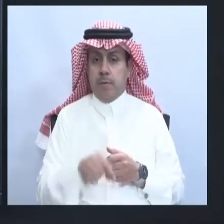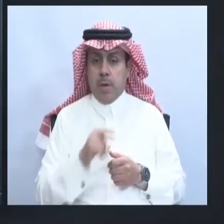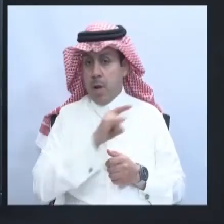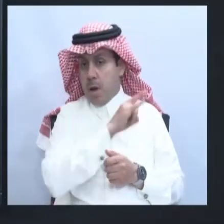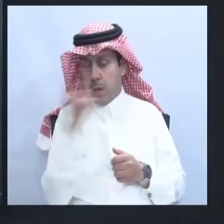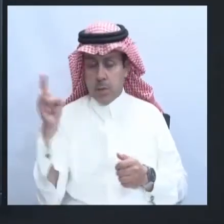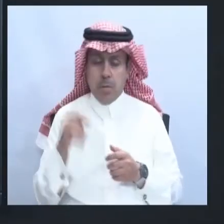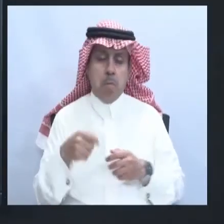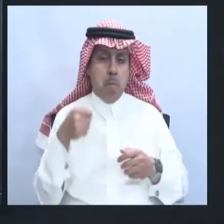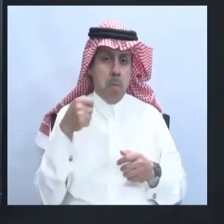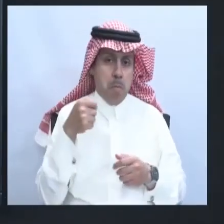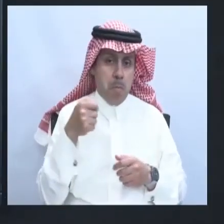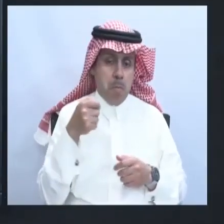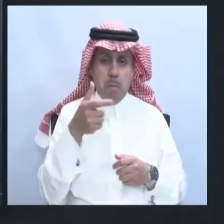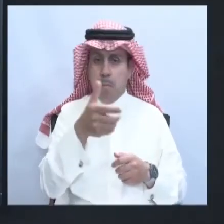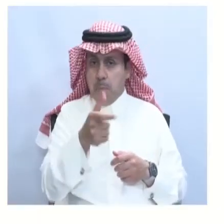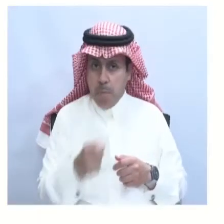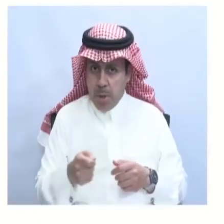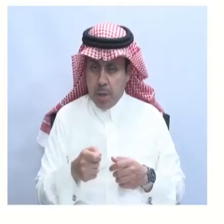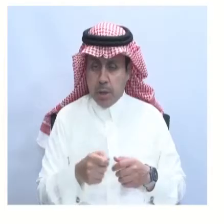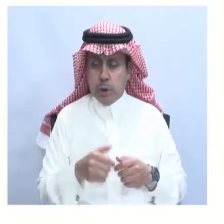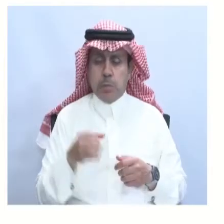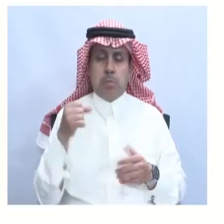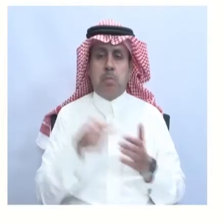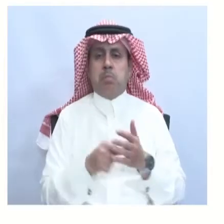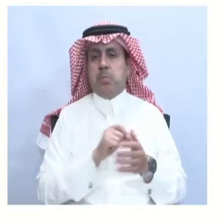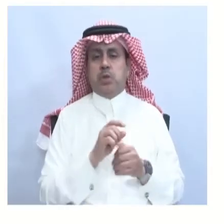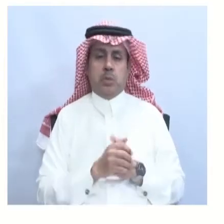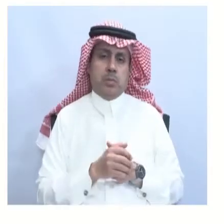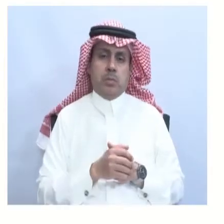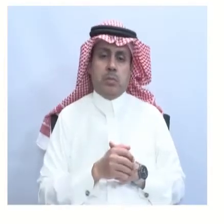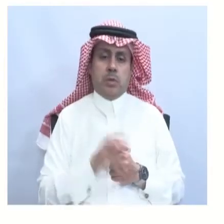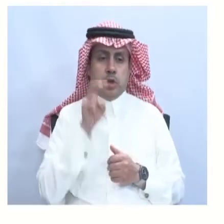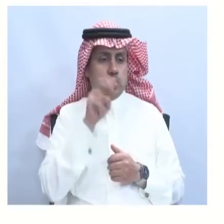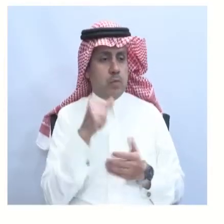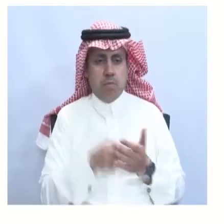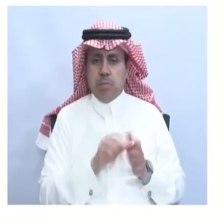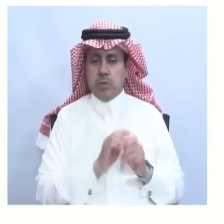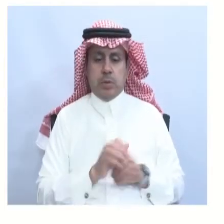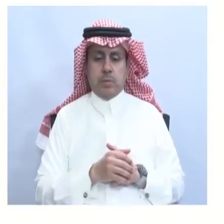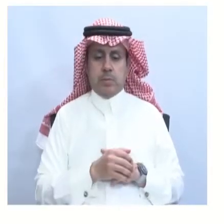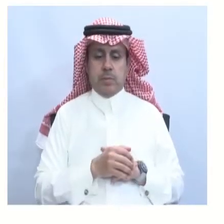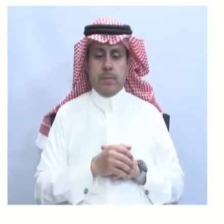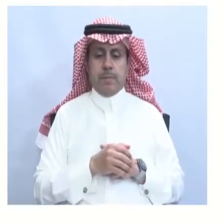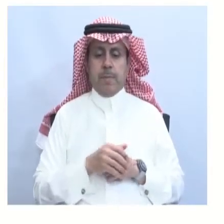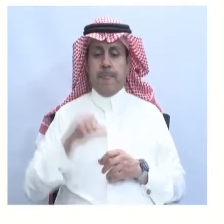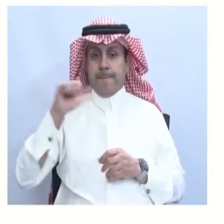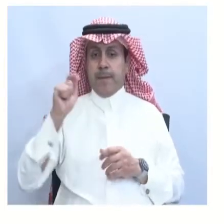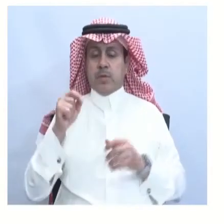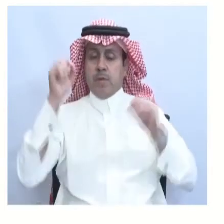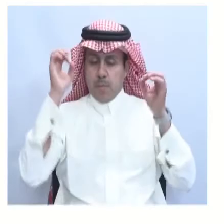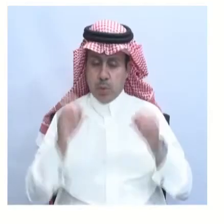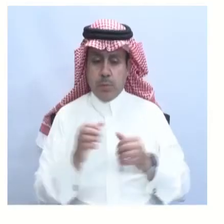يصح بيعه شيء مجهول كقوله بعتك سياره او منزلي دون ان يراها او يكون هناك وصف